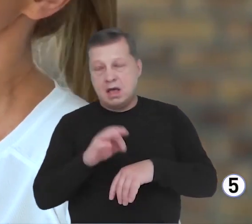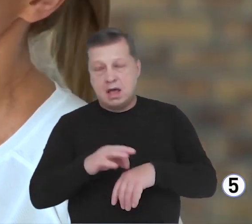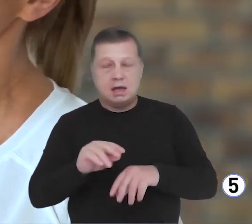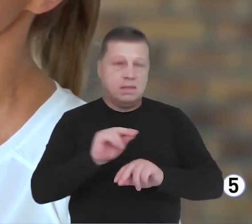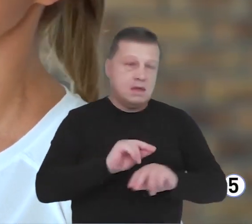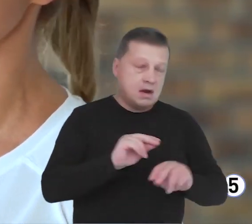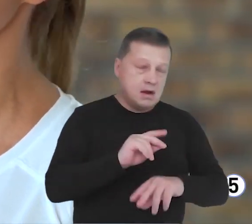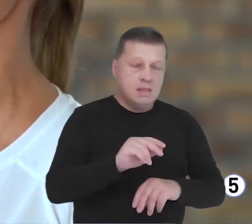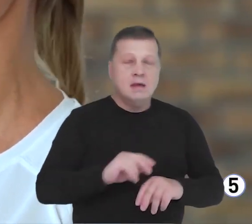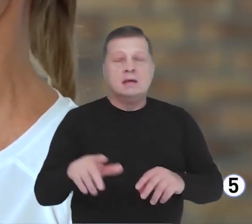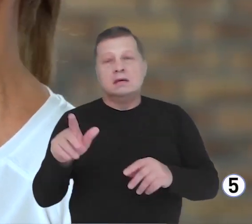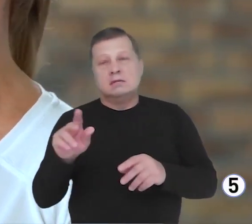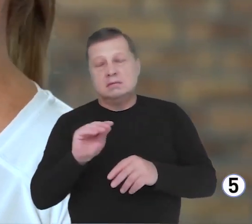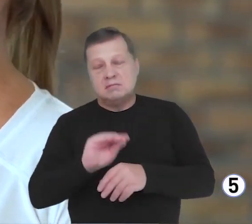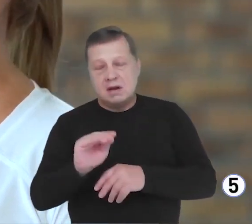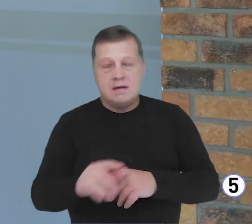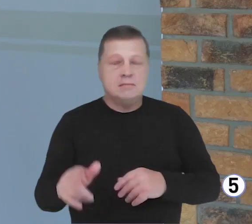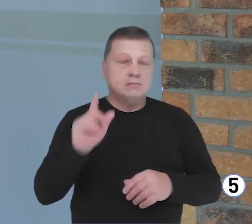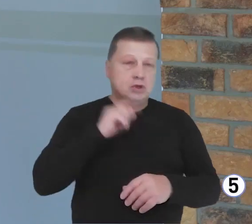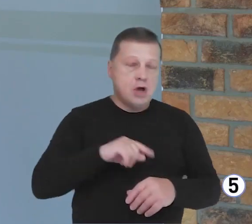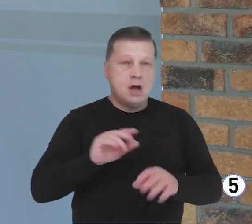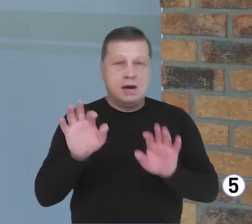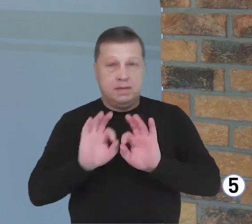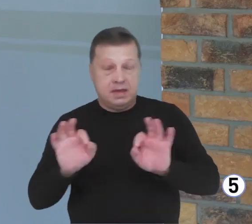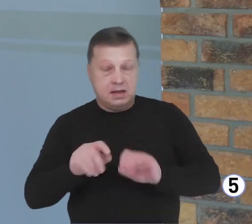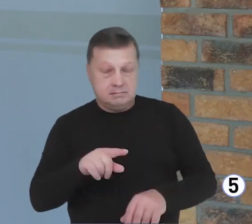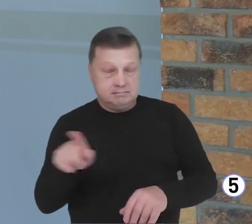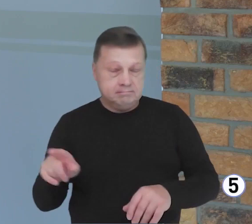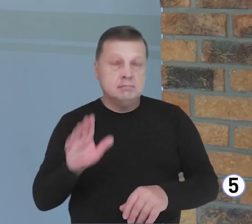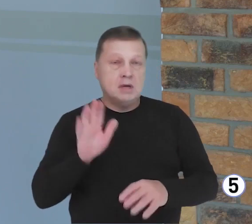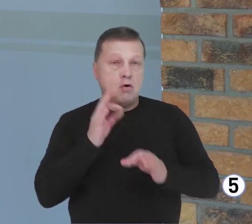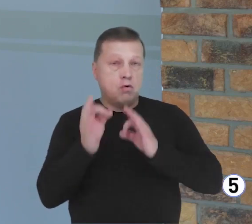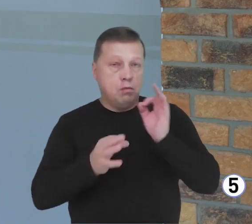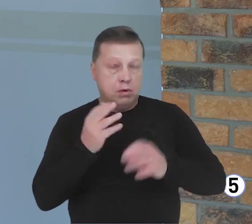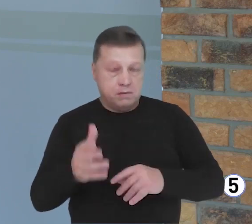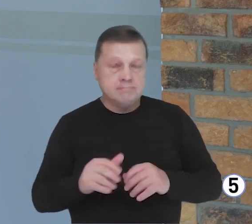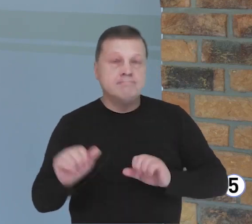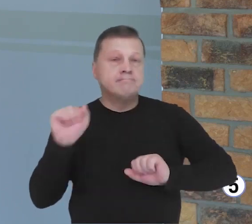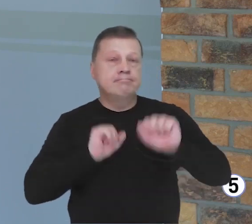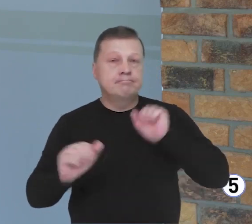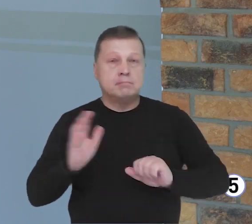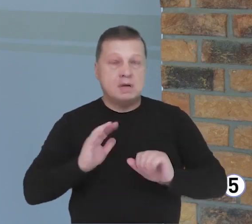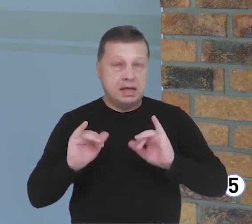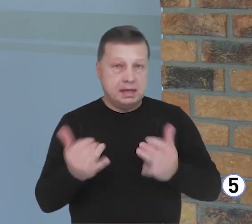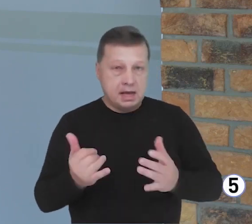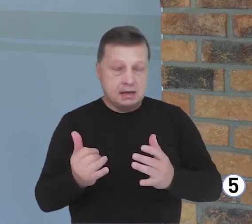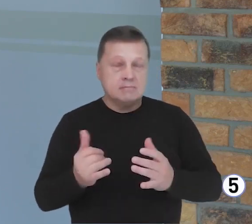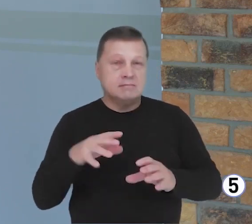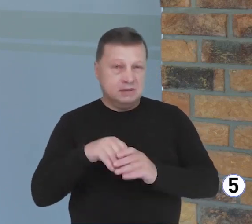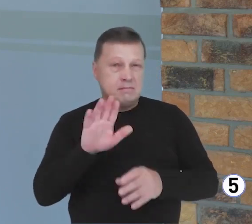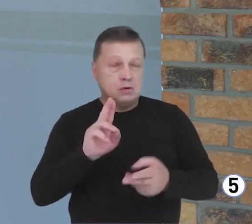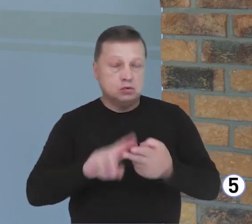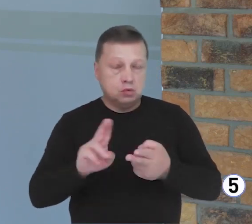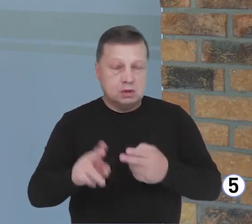specjalistów, lekarz, trener, fizjoterapeuta, psycholog i dietetyk opowie nam o tym, jak ćwiczyć